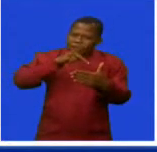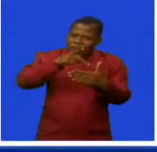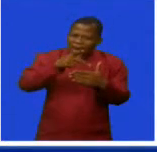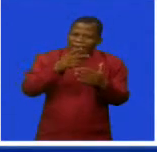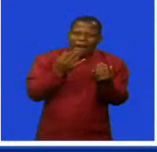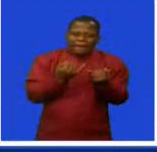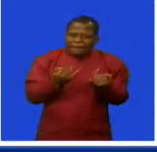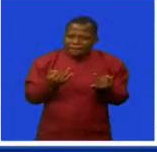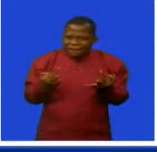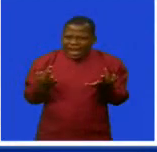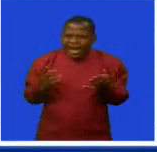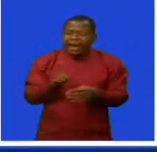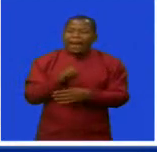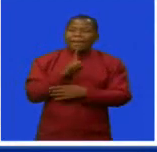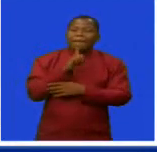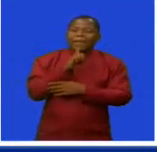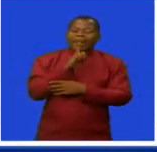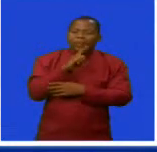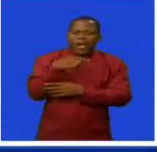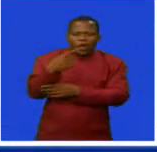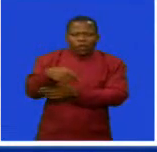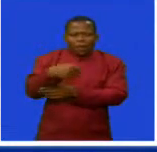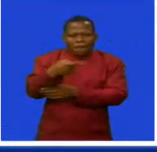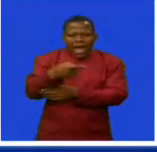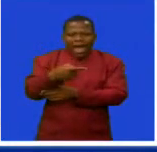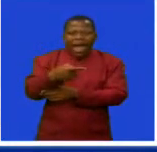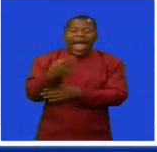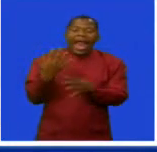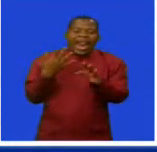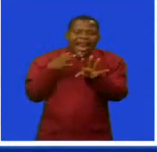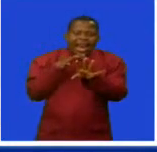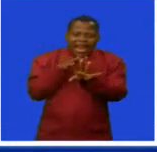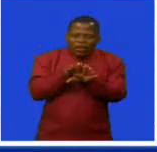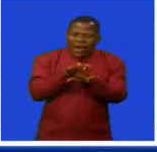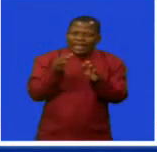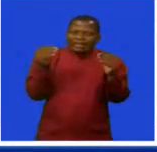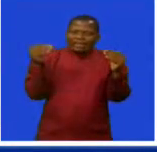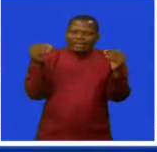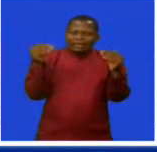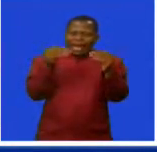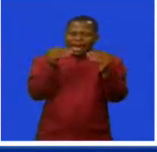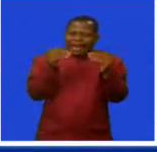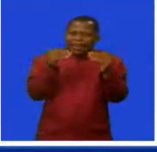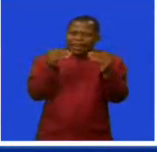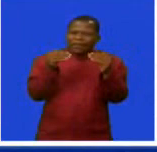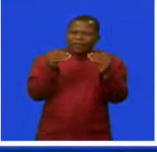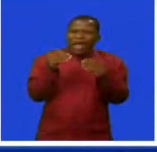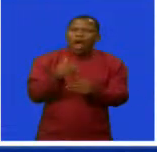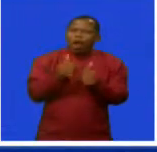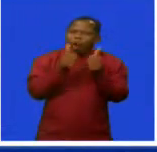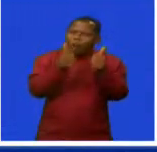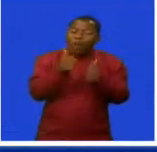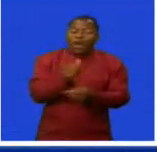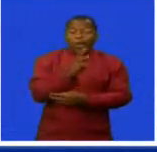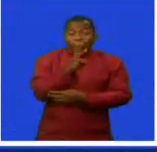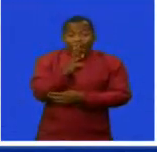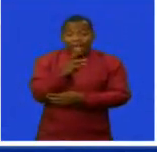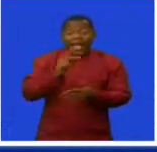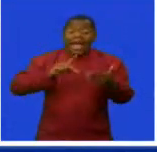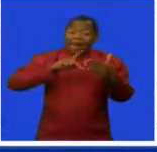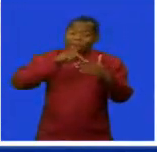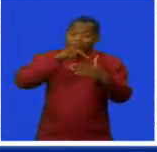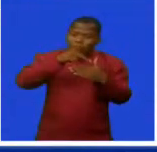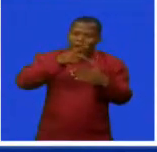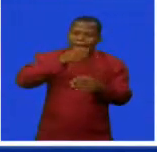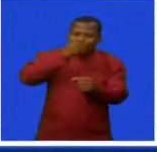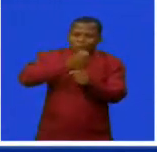sitawukhona ukuthi sichubeke sibanikete i network lesezingeni lesedulu lolu hlelo lolu luhambisana nemigomo